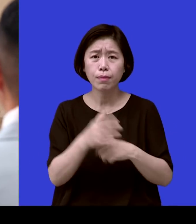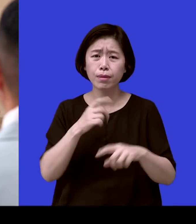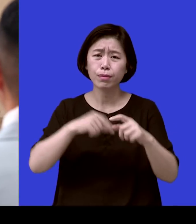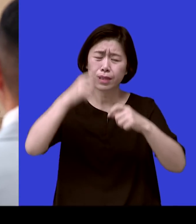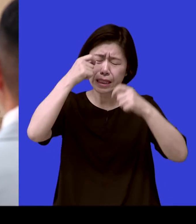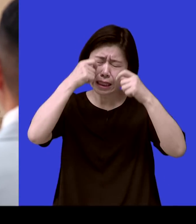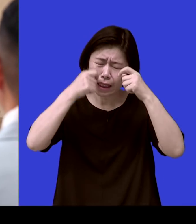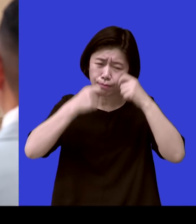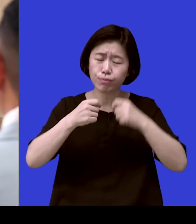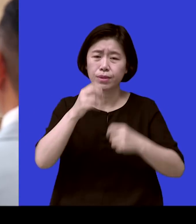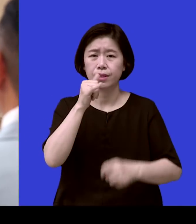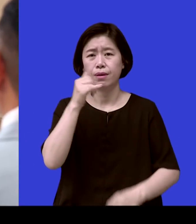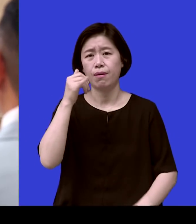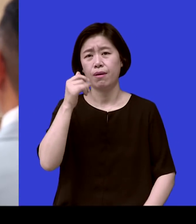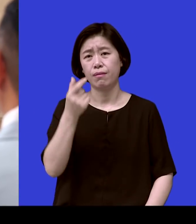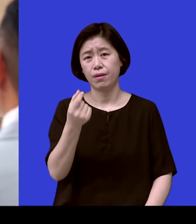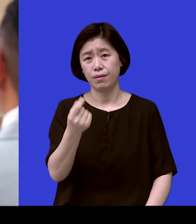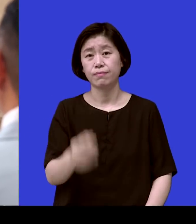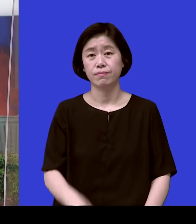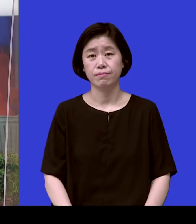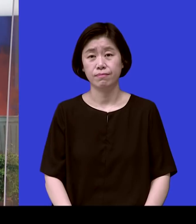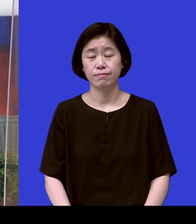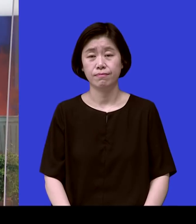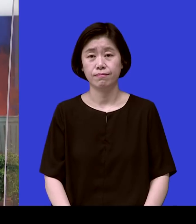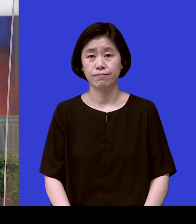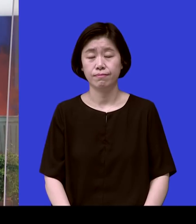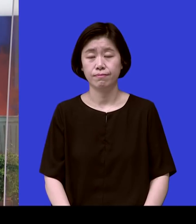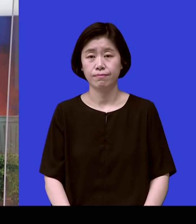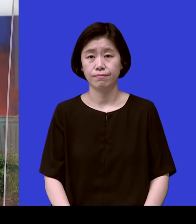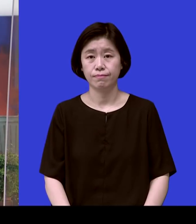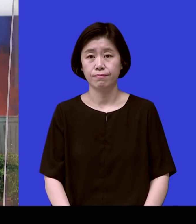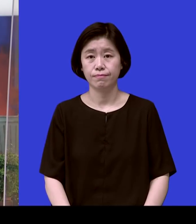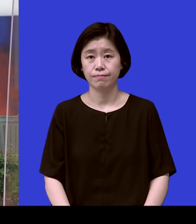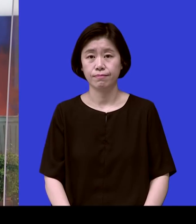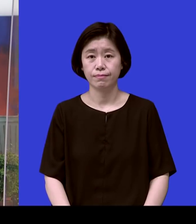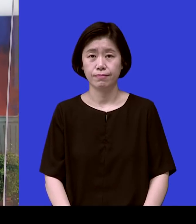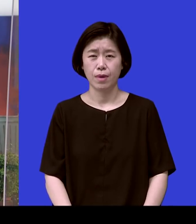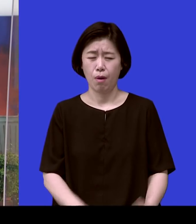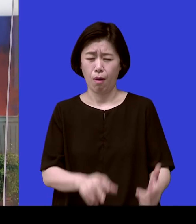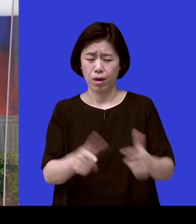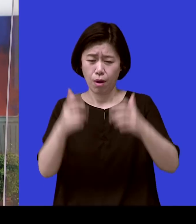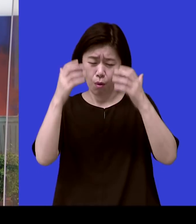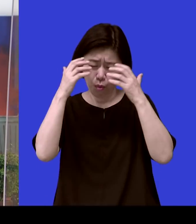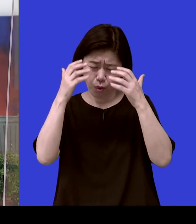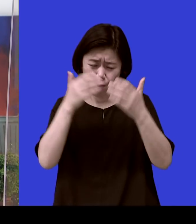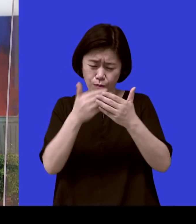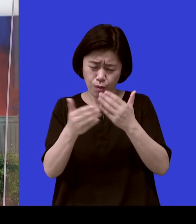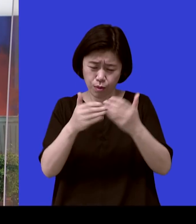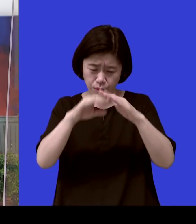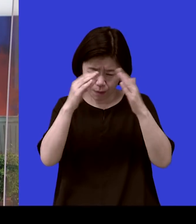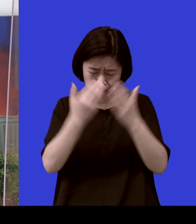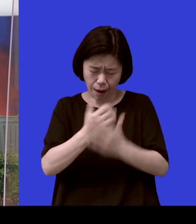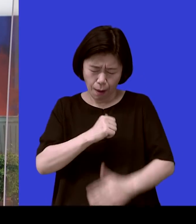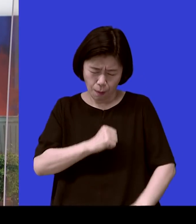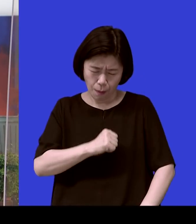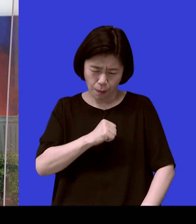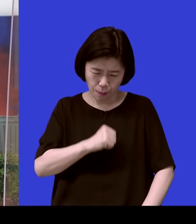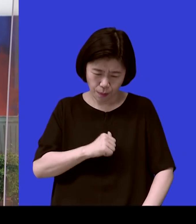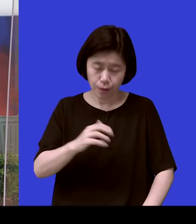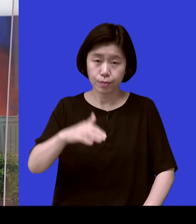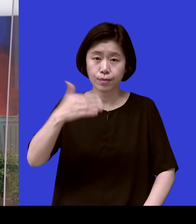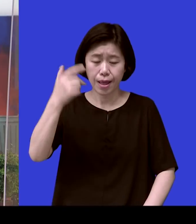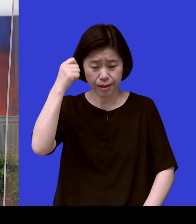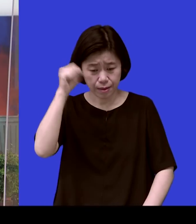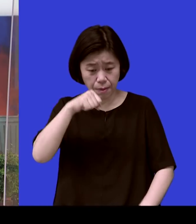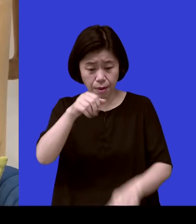정말 상상할 수 없을 정도로 힘드셨을 텐데 네. 또 그런 시간을 다 겪어내고 조금은 괜찮아지셨어요. 새벽 기도도 다니시고